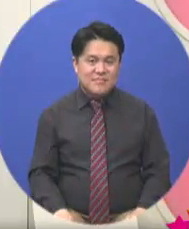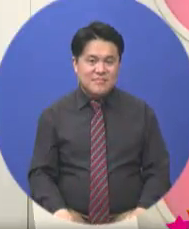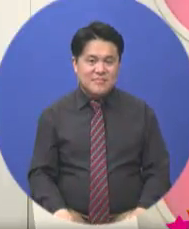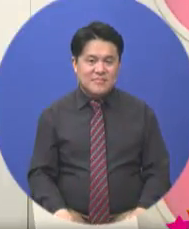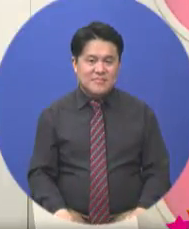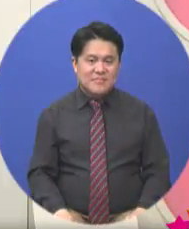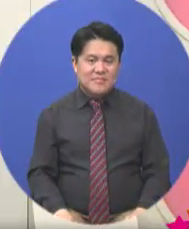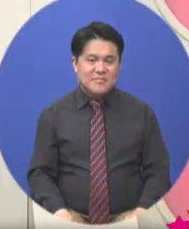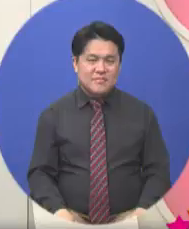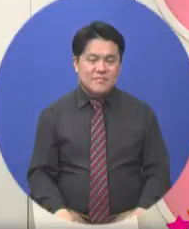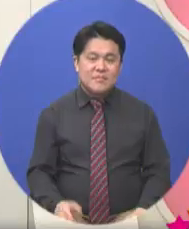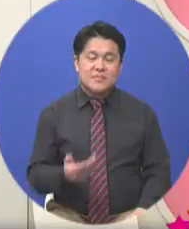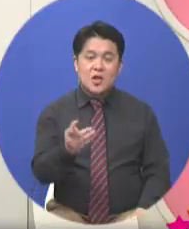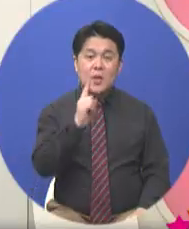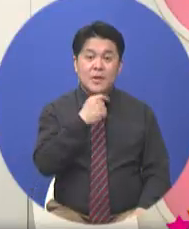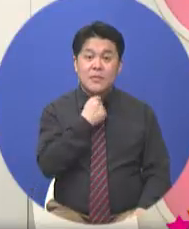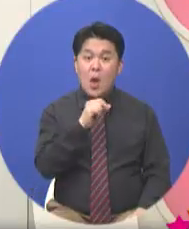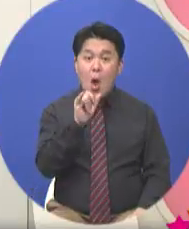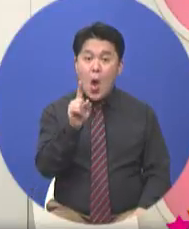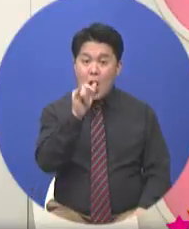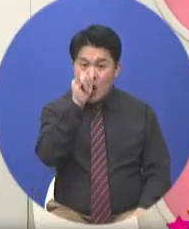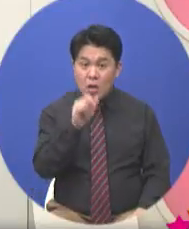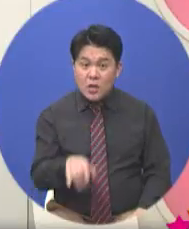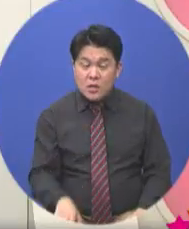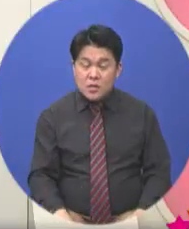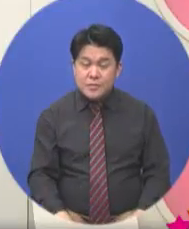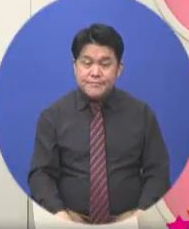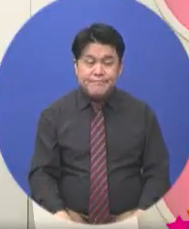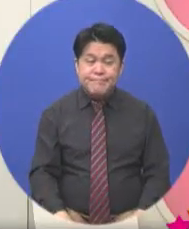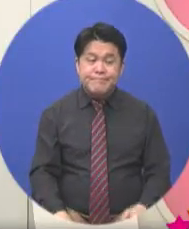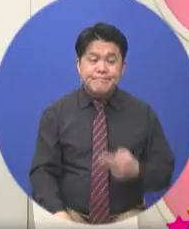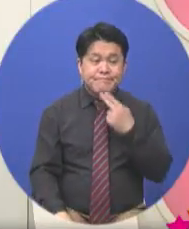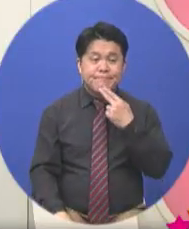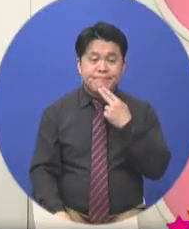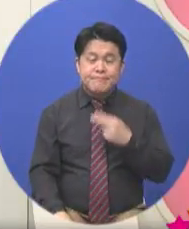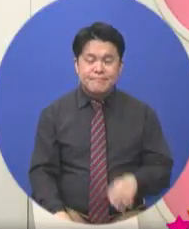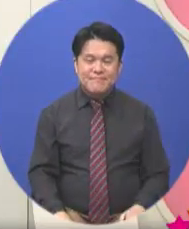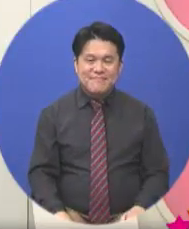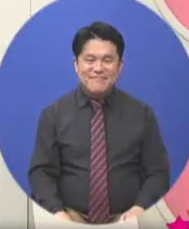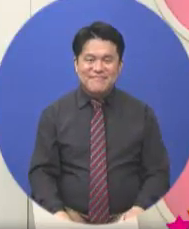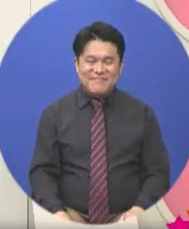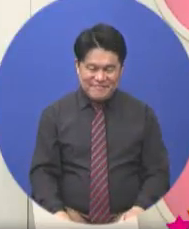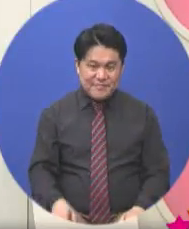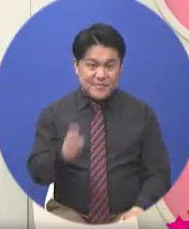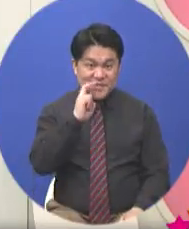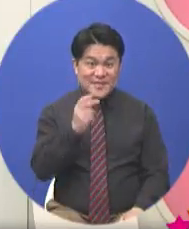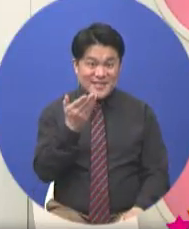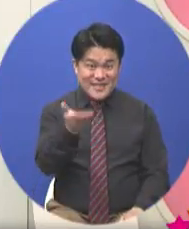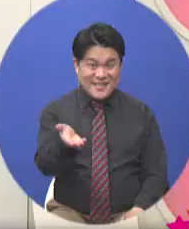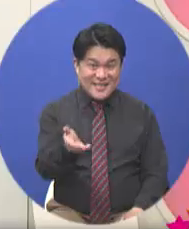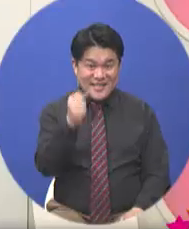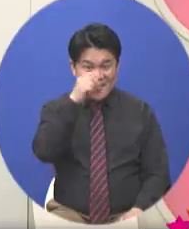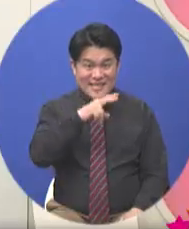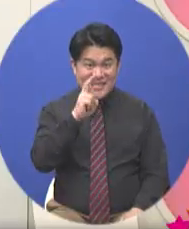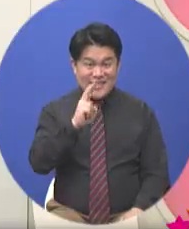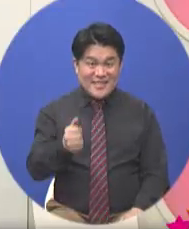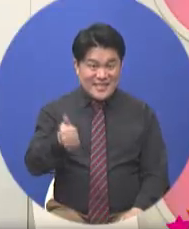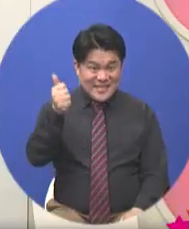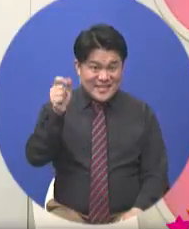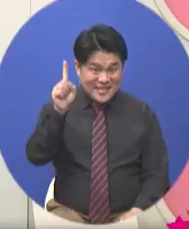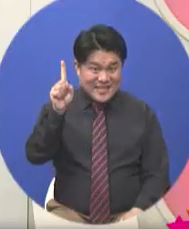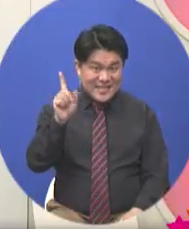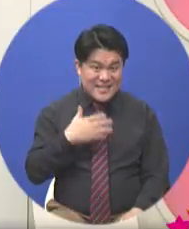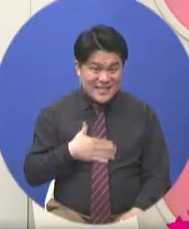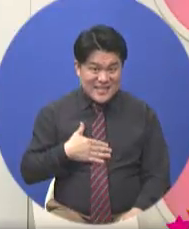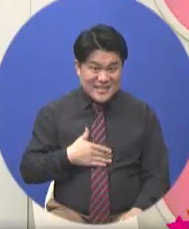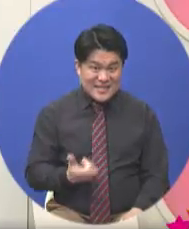특별히 무슨 우리 어머님 하실 말씀 있으세요? 아니 없어요 없죠? 없어요. 음악 그래. 틀어놓고 그냥 노래 부르기도 바쁜데